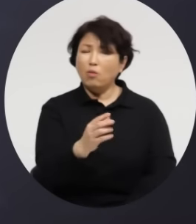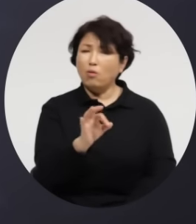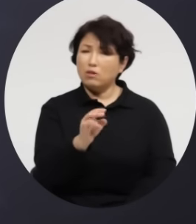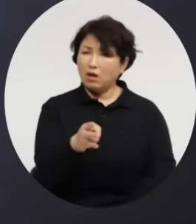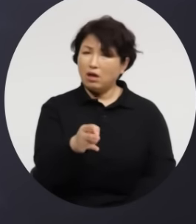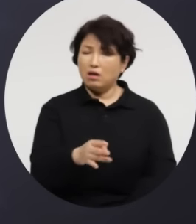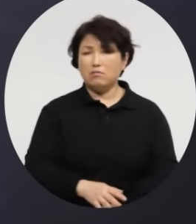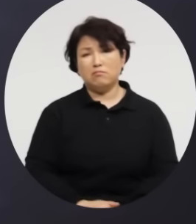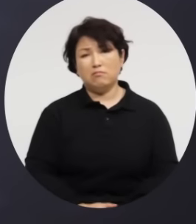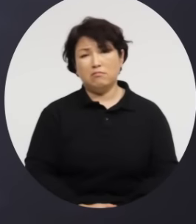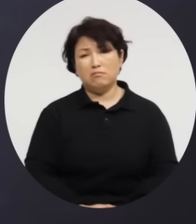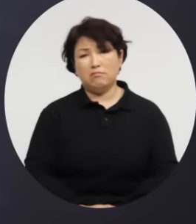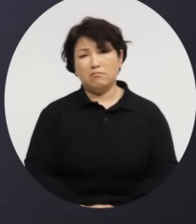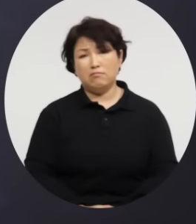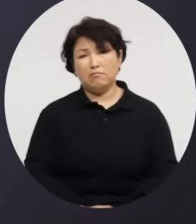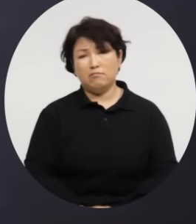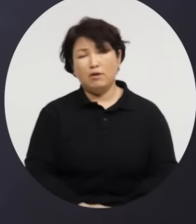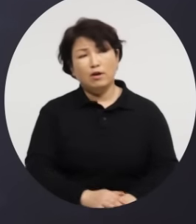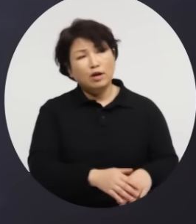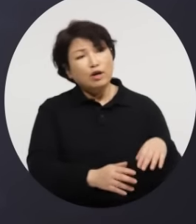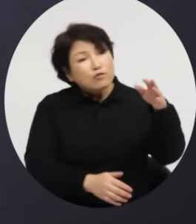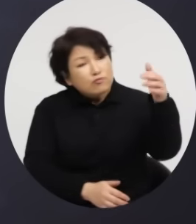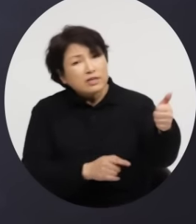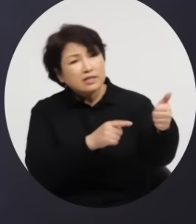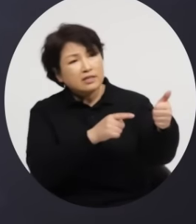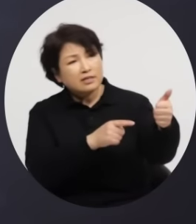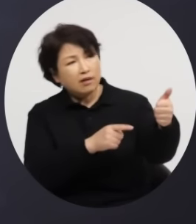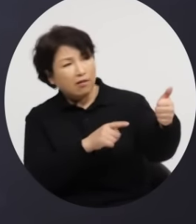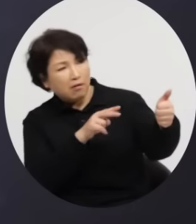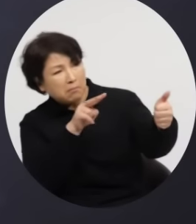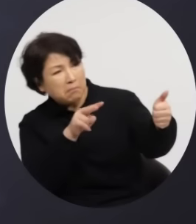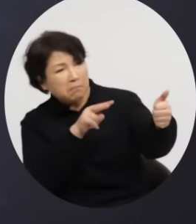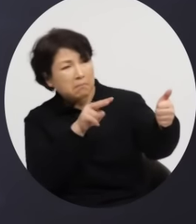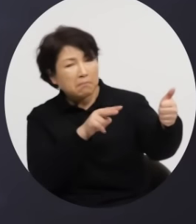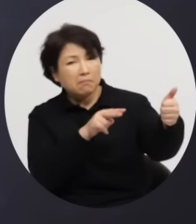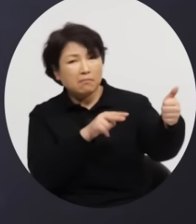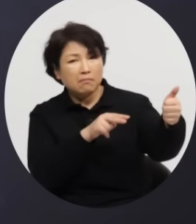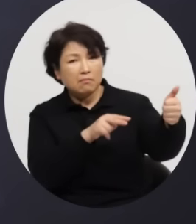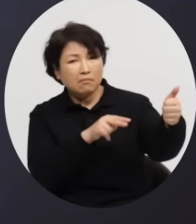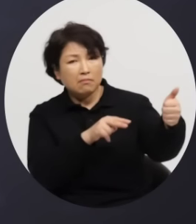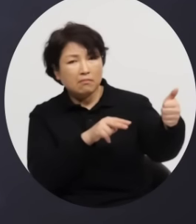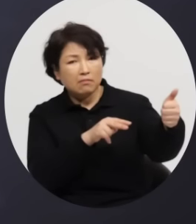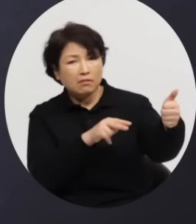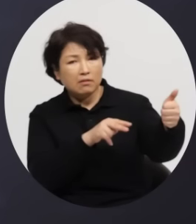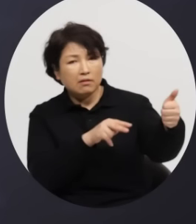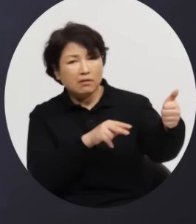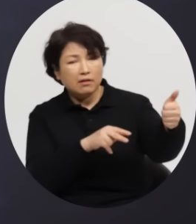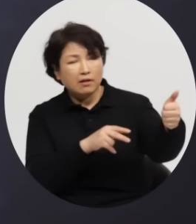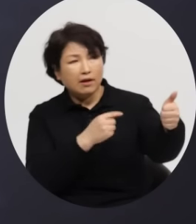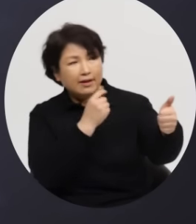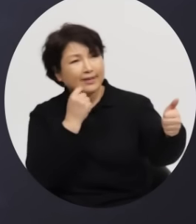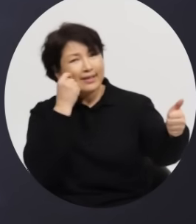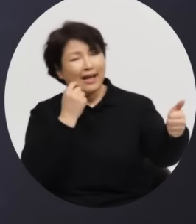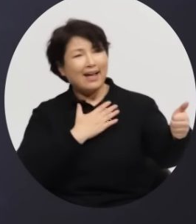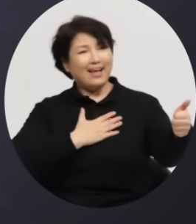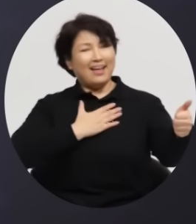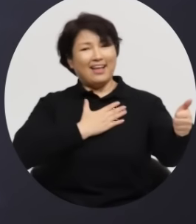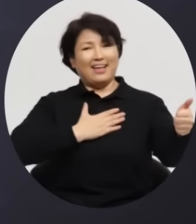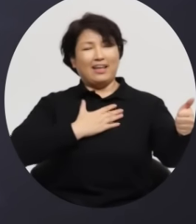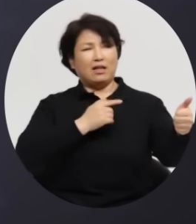노예들은 주인이 조금 좋아하면 어때요? 좋고 주인이 약간 심각하면